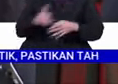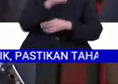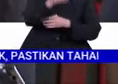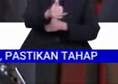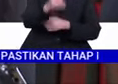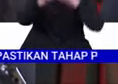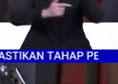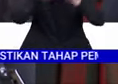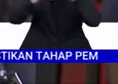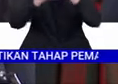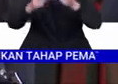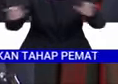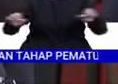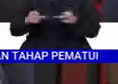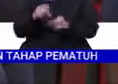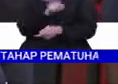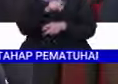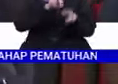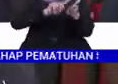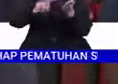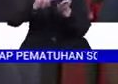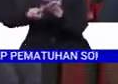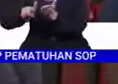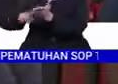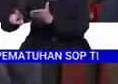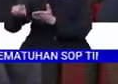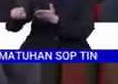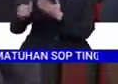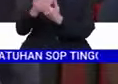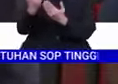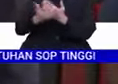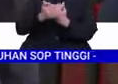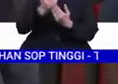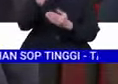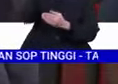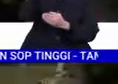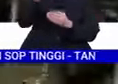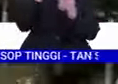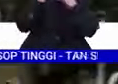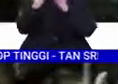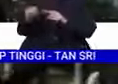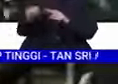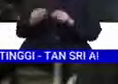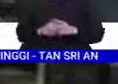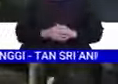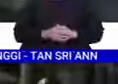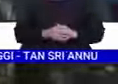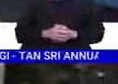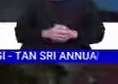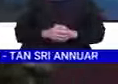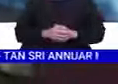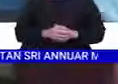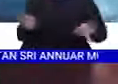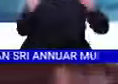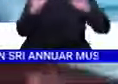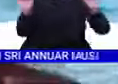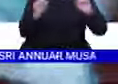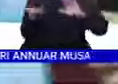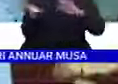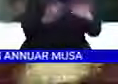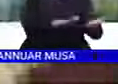dibuat tinjauan kawasan disitu gajian kosen itu mudahkanlah untuk direspon tuh tiada